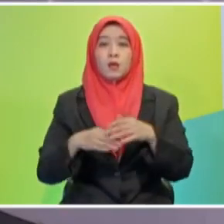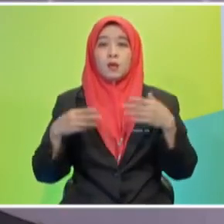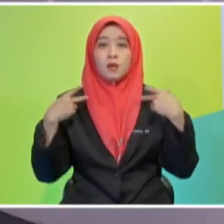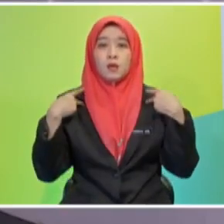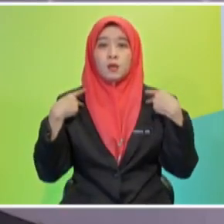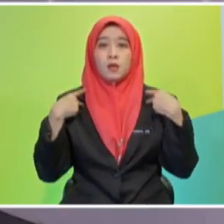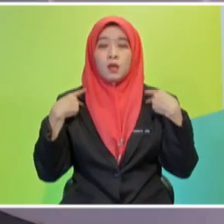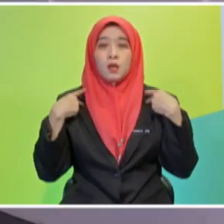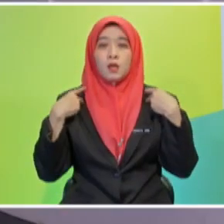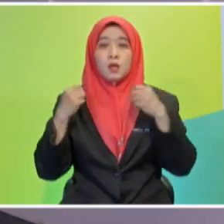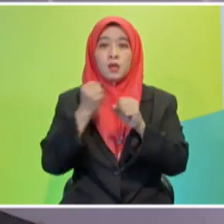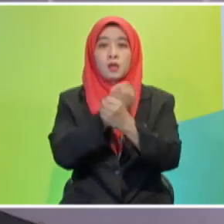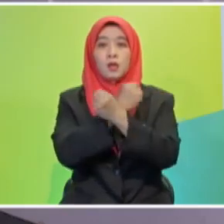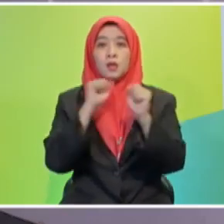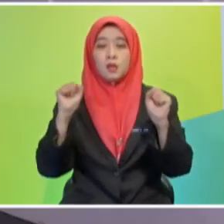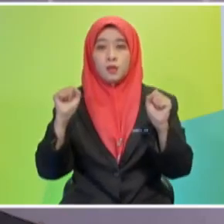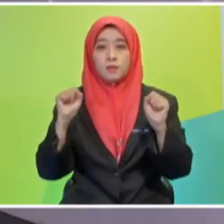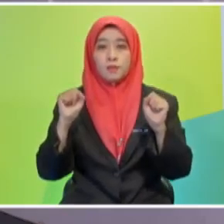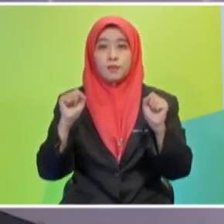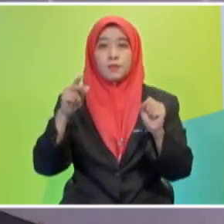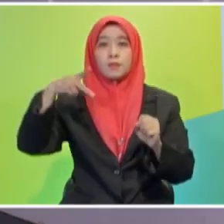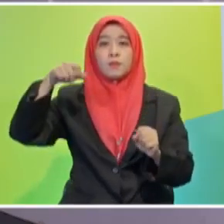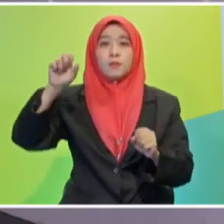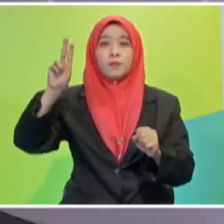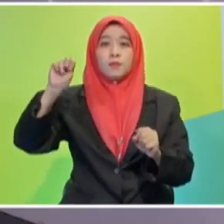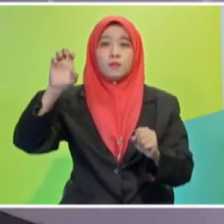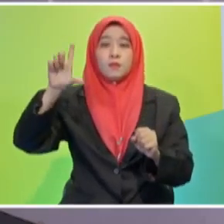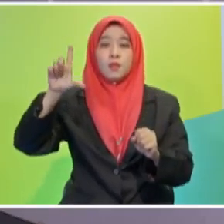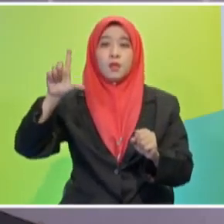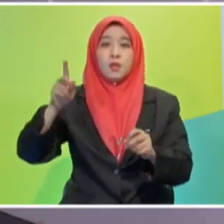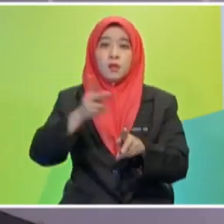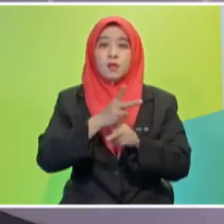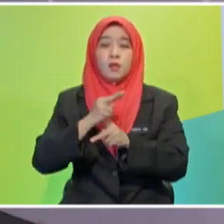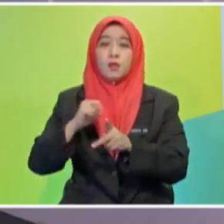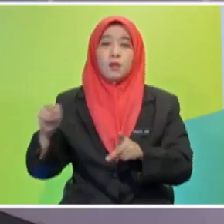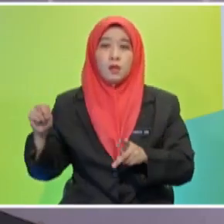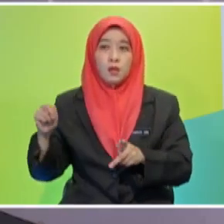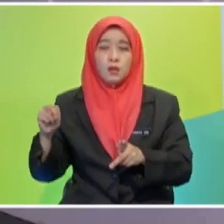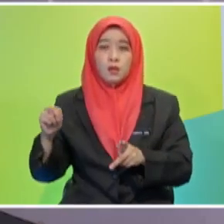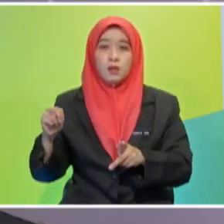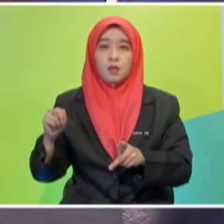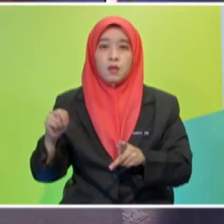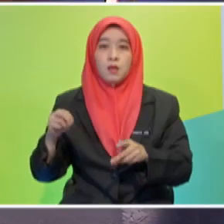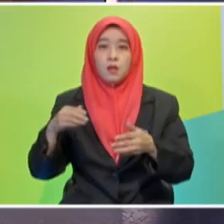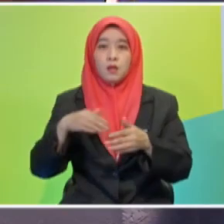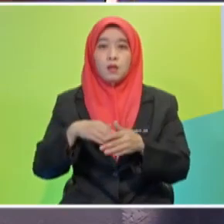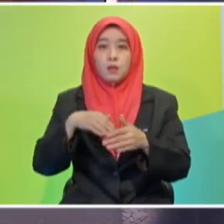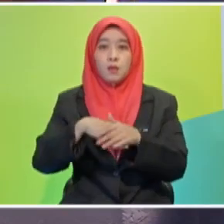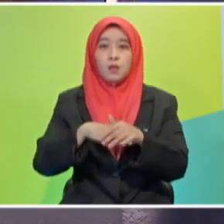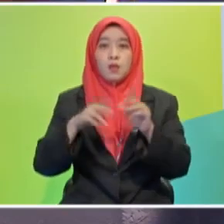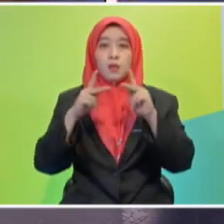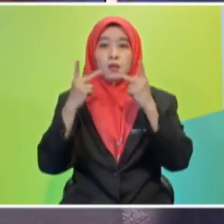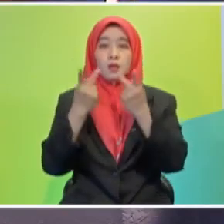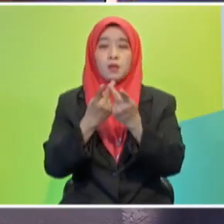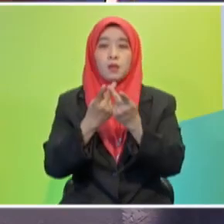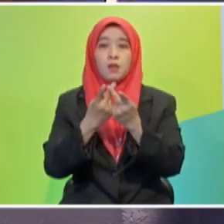itu komponen apa? Panel kawalan. Panel kawalan dikategorikan komponen Elektronik.